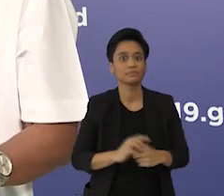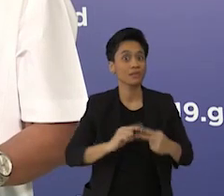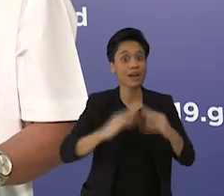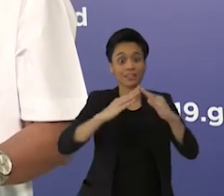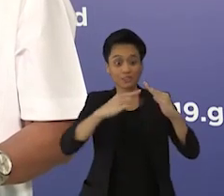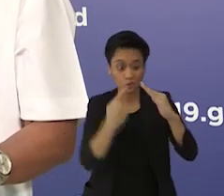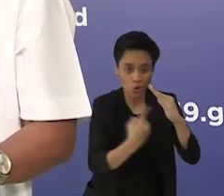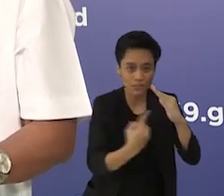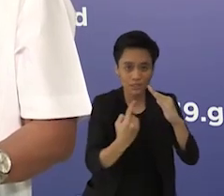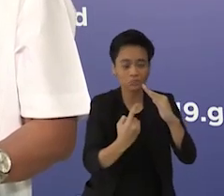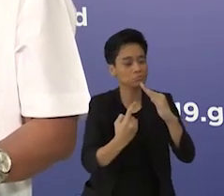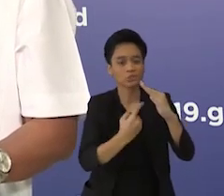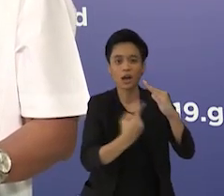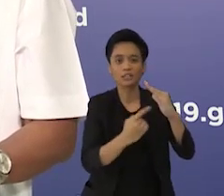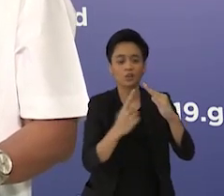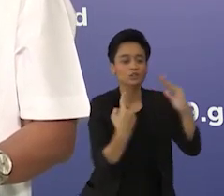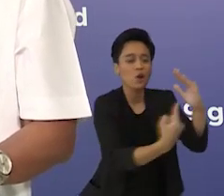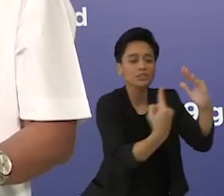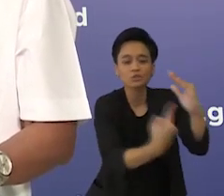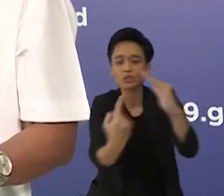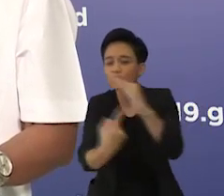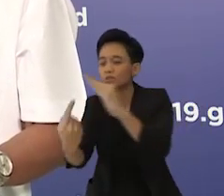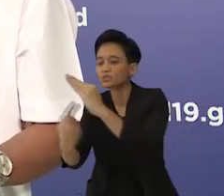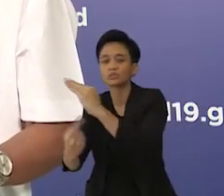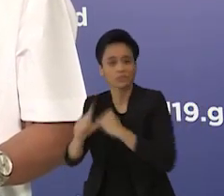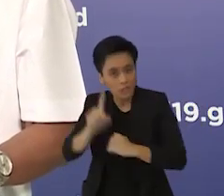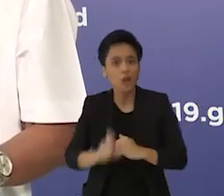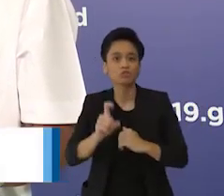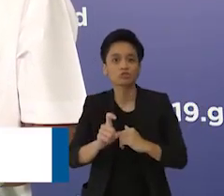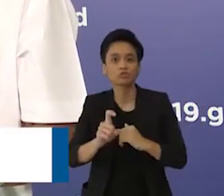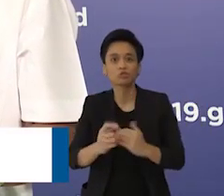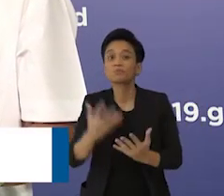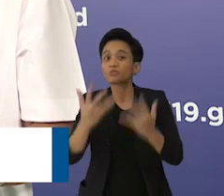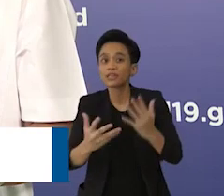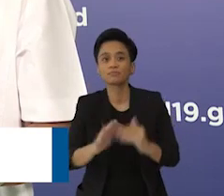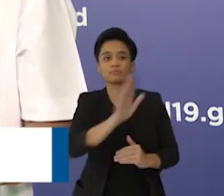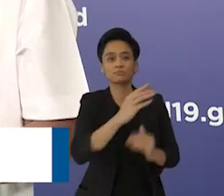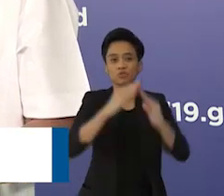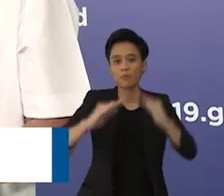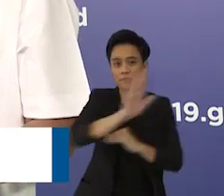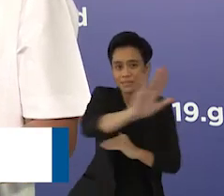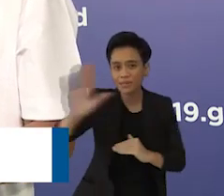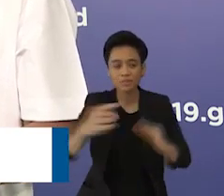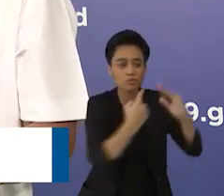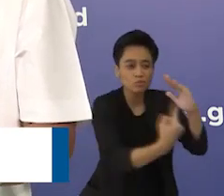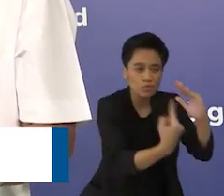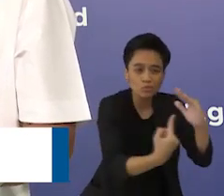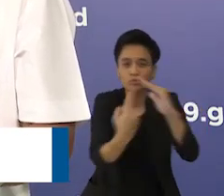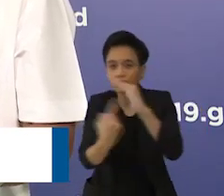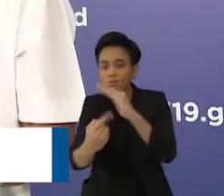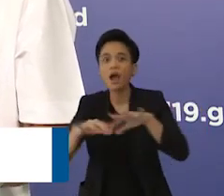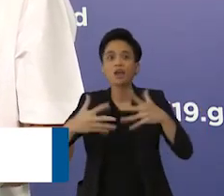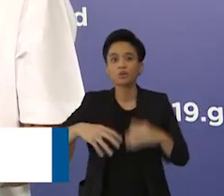harus lebih kita perketat Hai baik isolasi Mandiri yang dilaksanakan di rumah isolasi